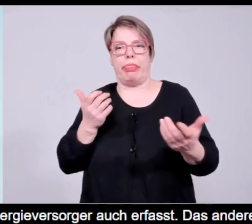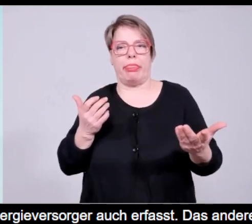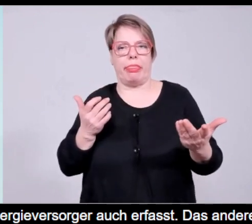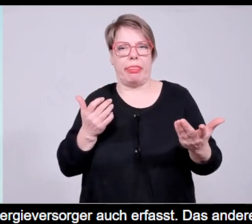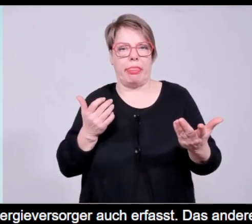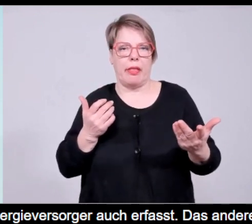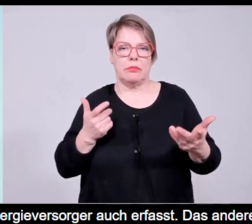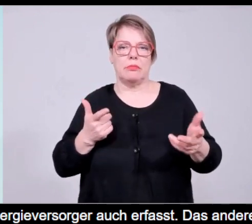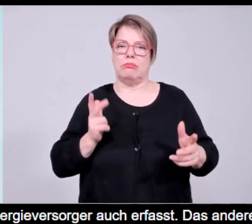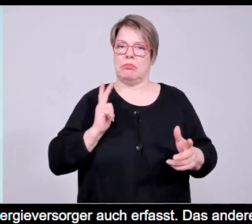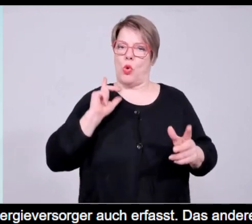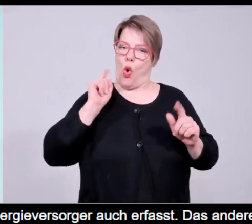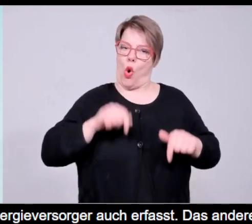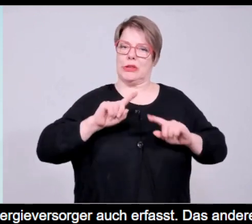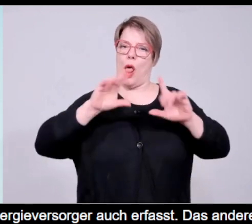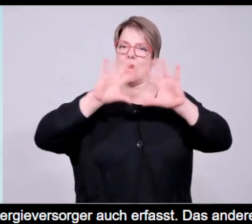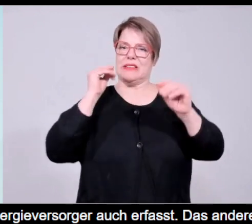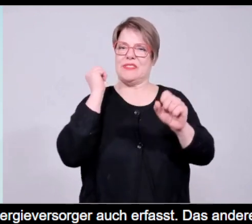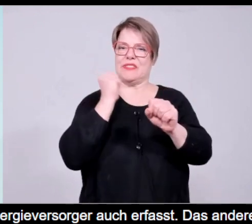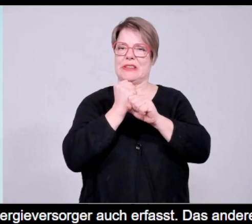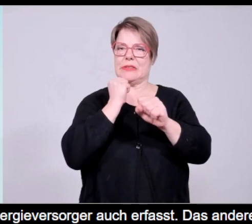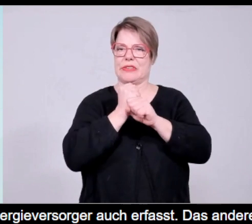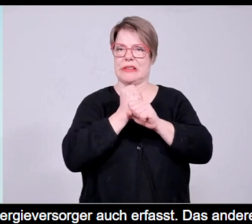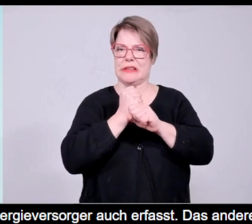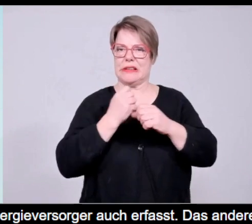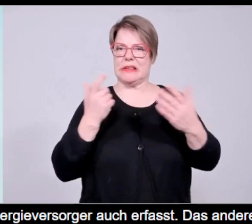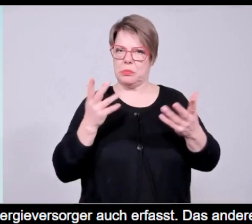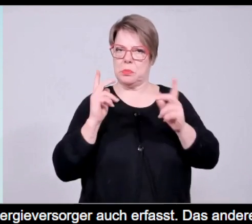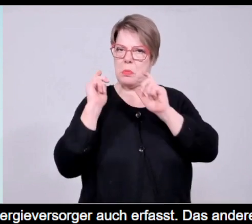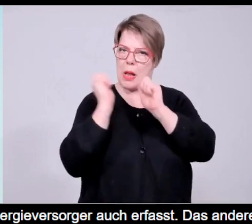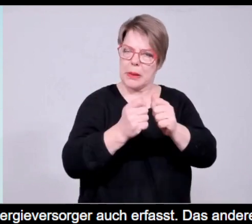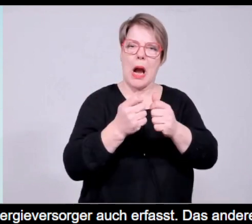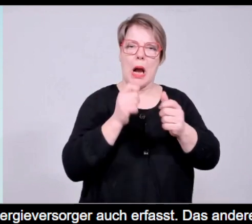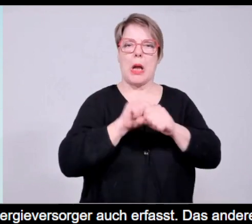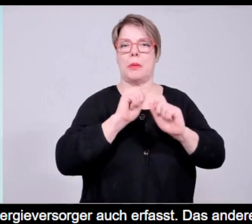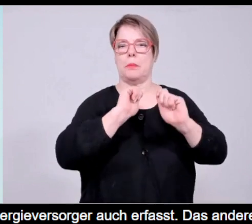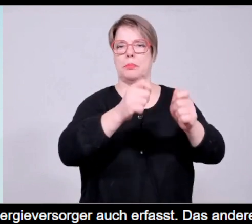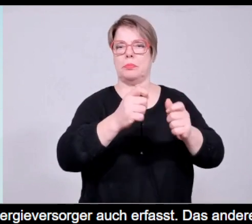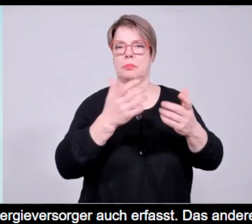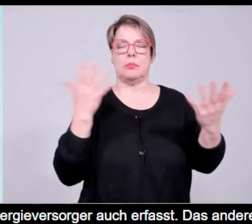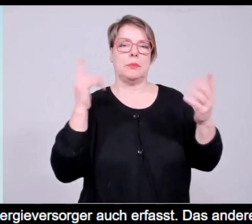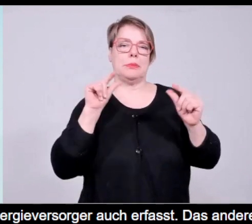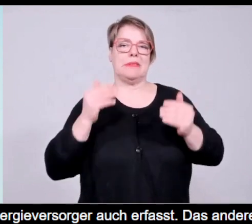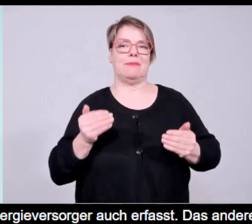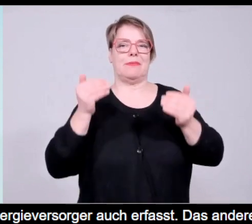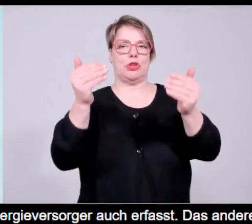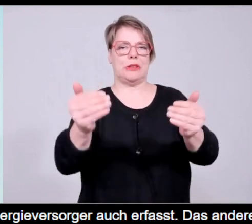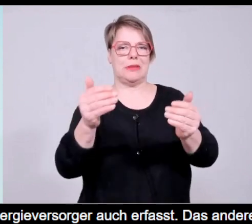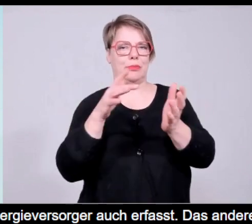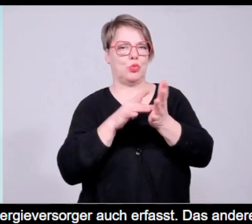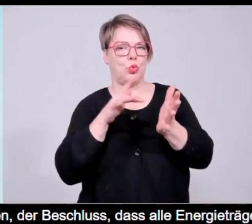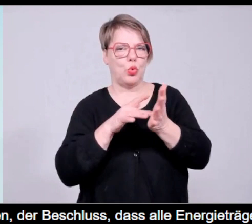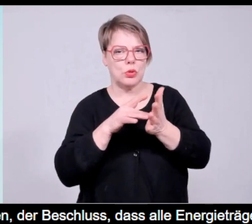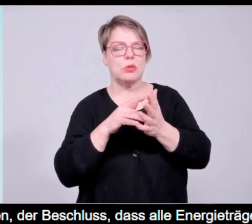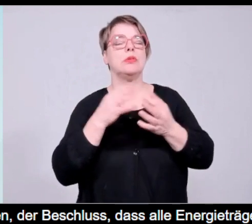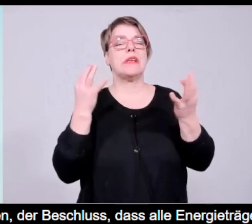Fazit jedenfalls aus unserer Sicht. Bayern lässt die Unternehmen nicht im Regen stehen. Der